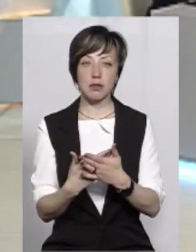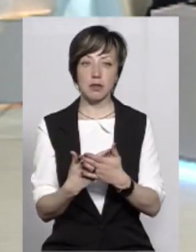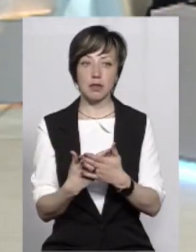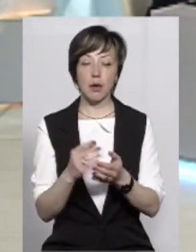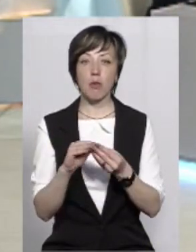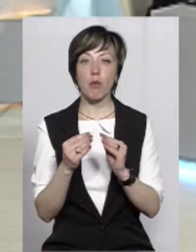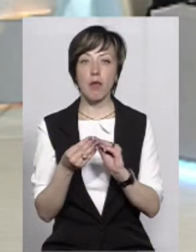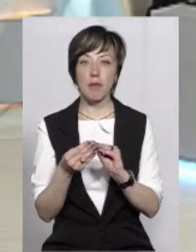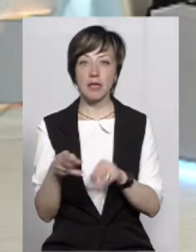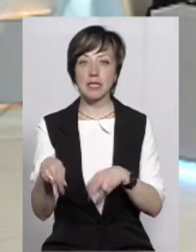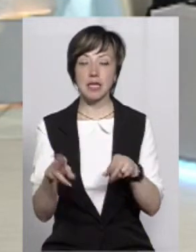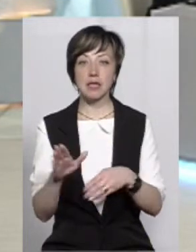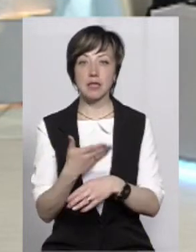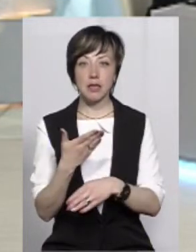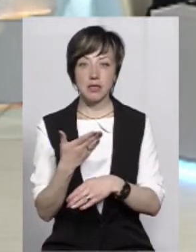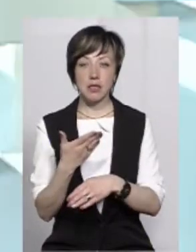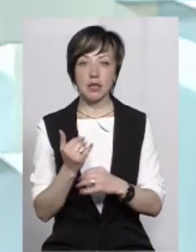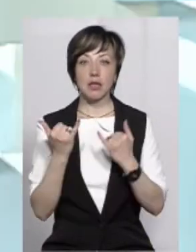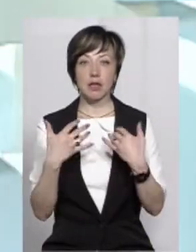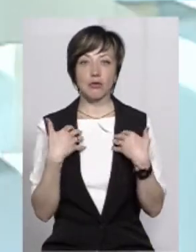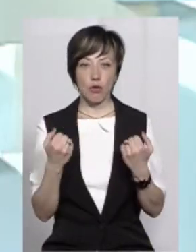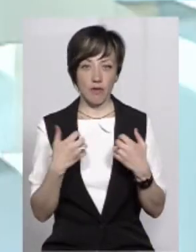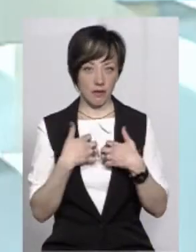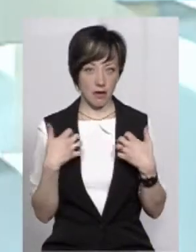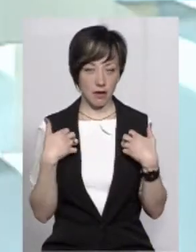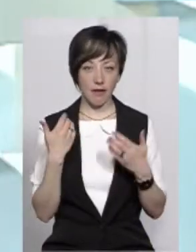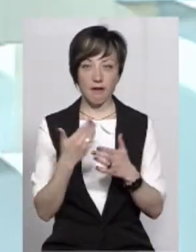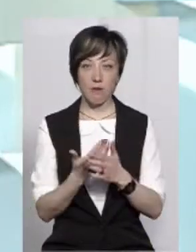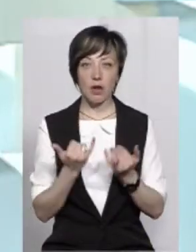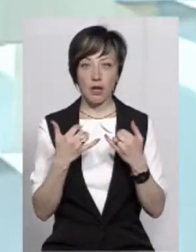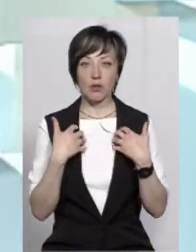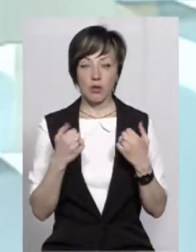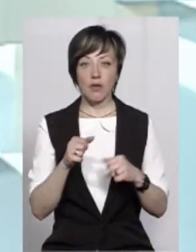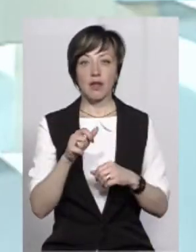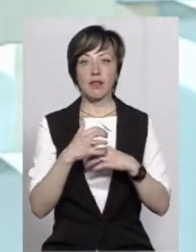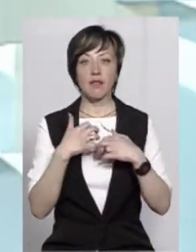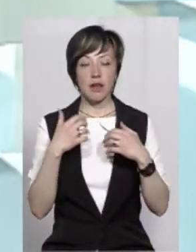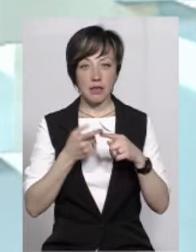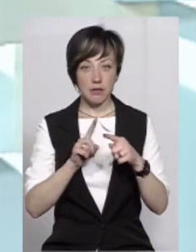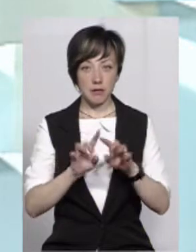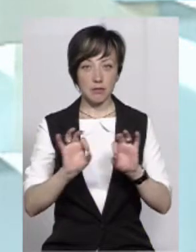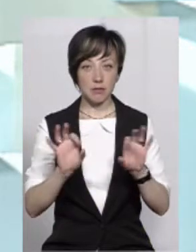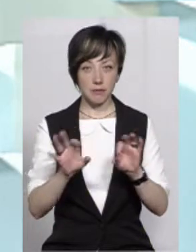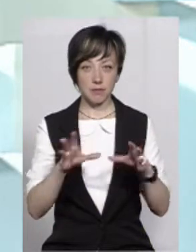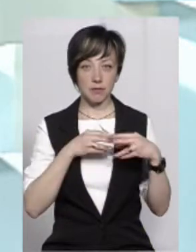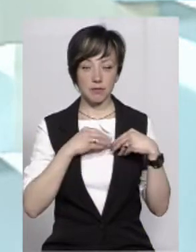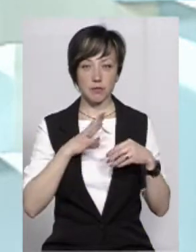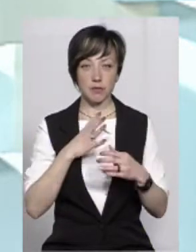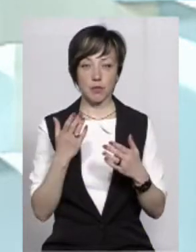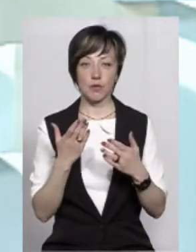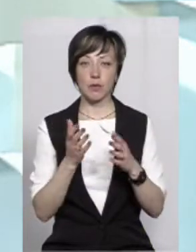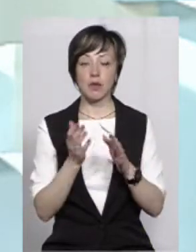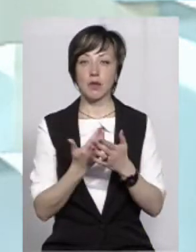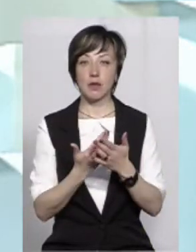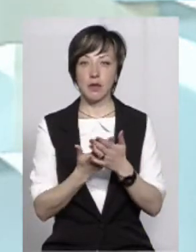вірніше, проблема стерилізації для здоров'я тварин. Так от, для здоров'я тварин, вже в сюжеті мого колеги був репортаж,